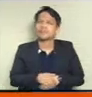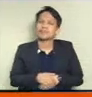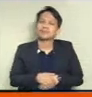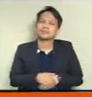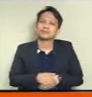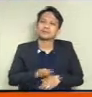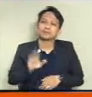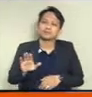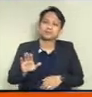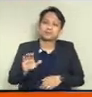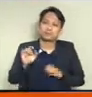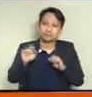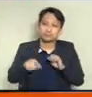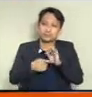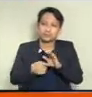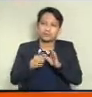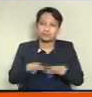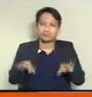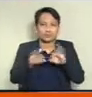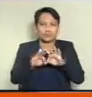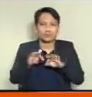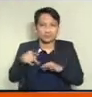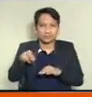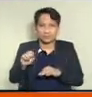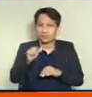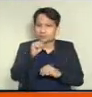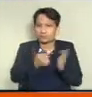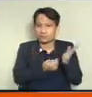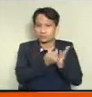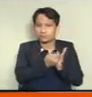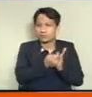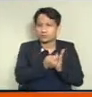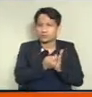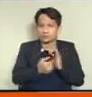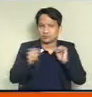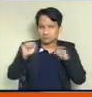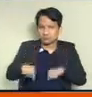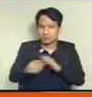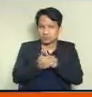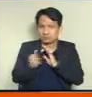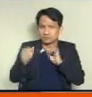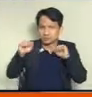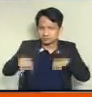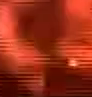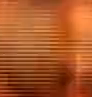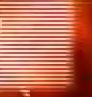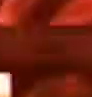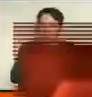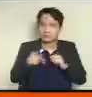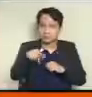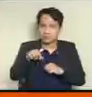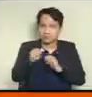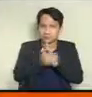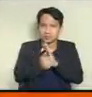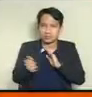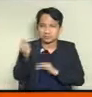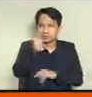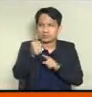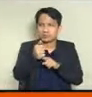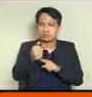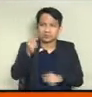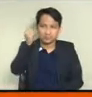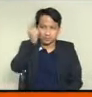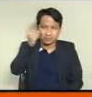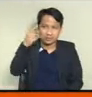Sa hanay naman ng PNP, wala pa rin nakikita ang Pangulo na tapat at competent na pulis para italagang PNP chief. Ayon kay Presidential Spokesman